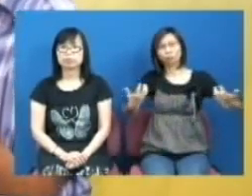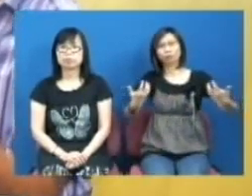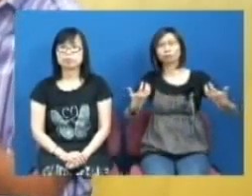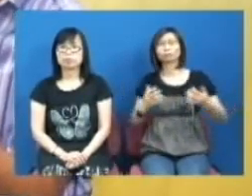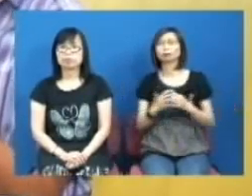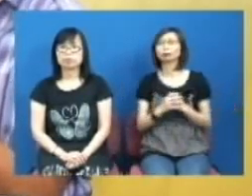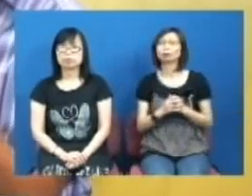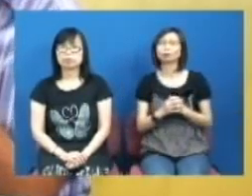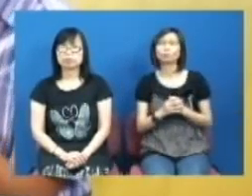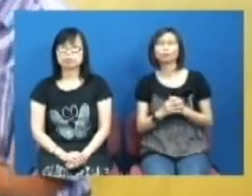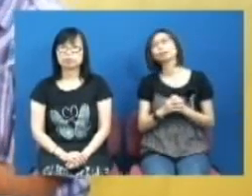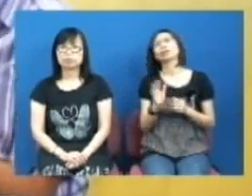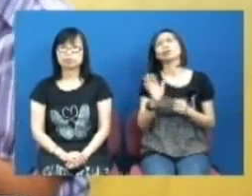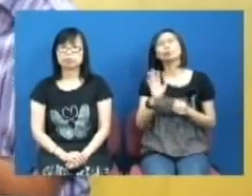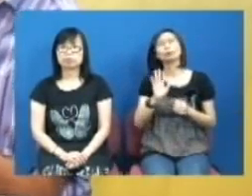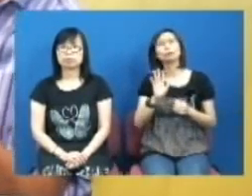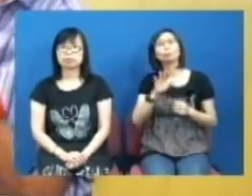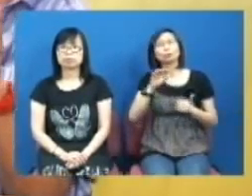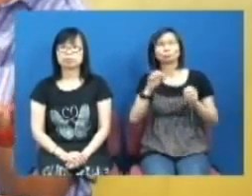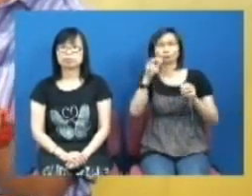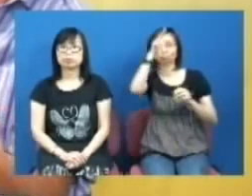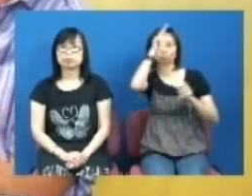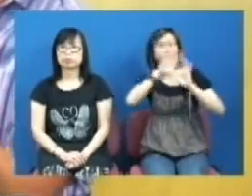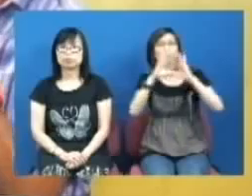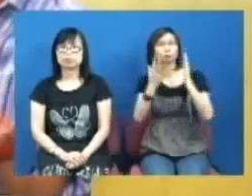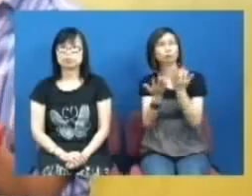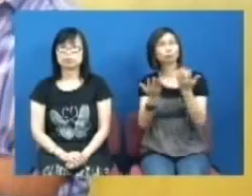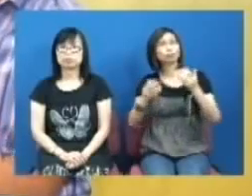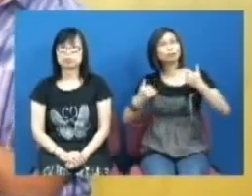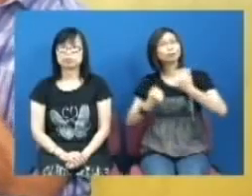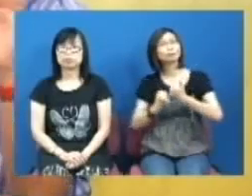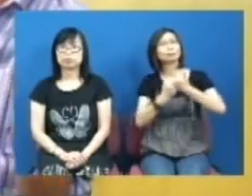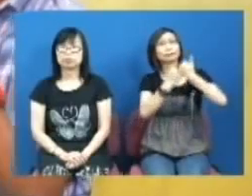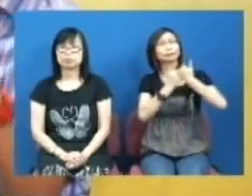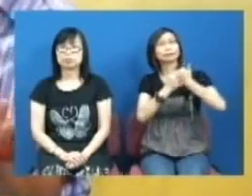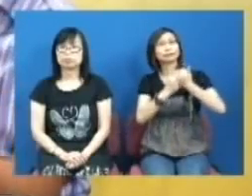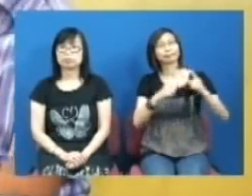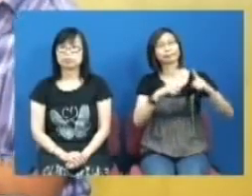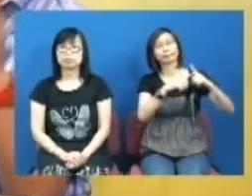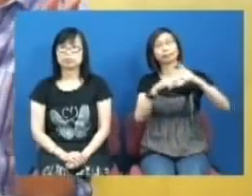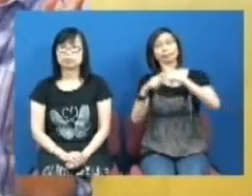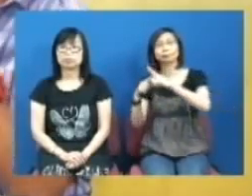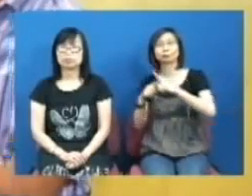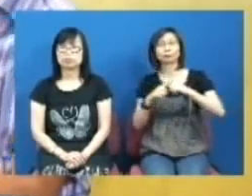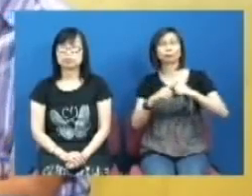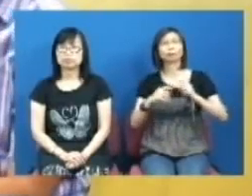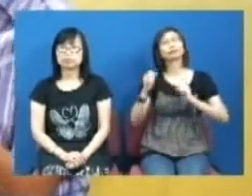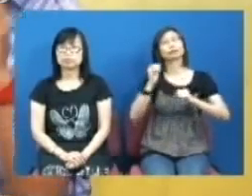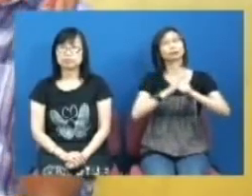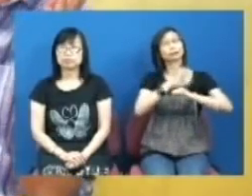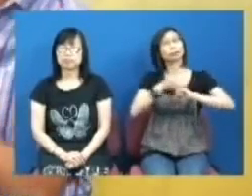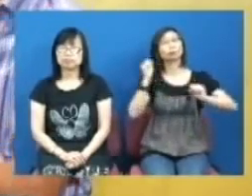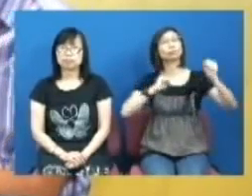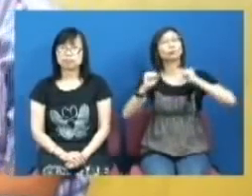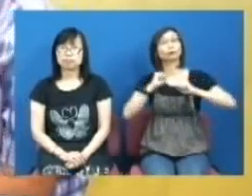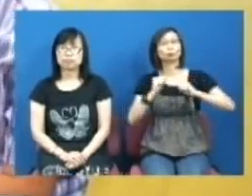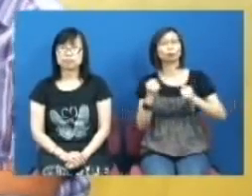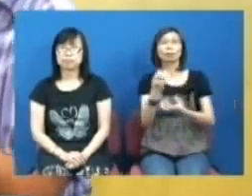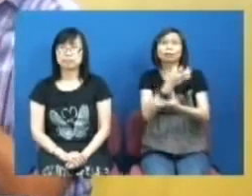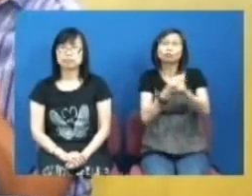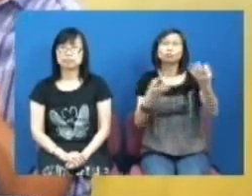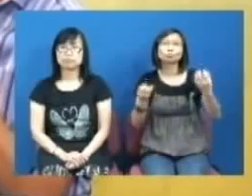持一些民間社會運動，甚至我看到遊反高鐵、天星皇后、蔡元村、美孚新